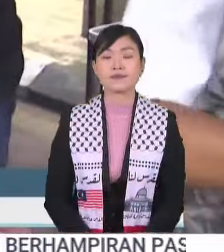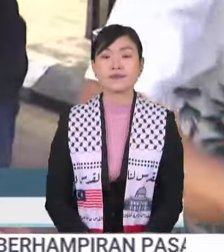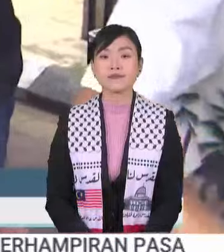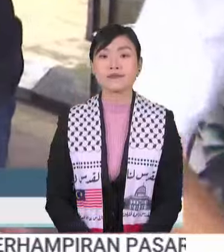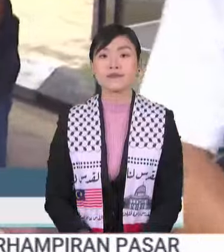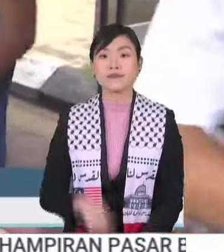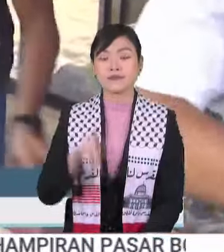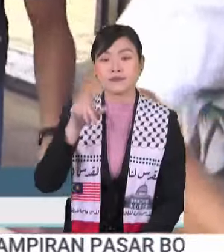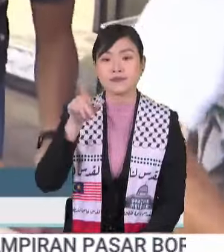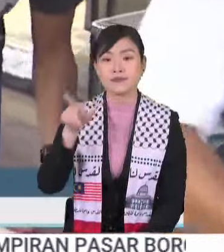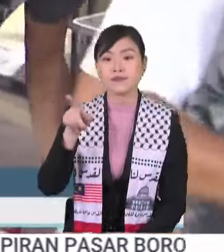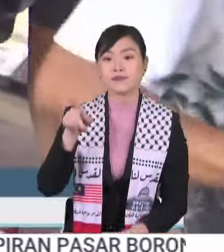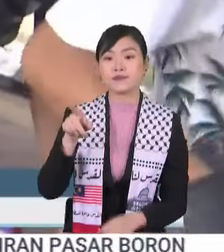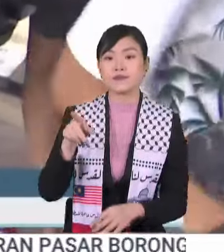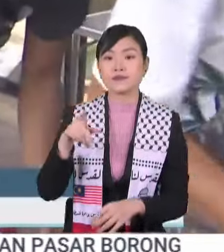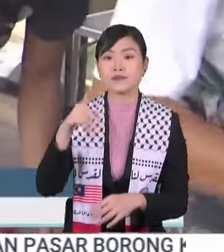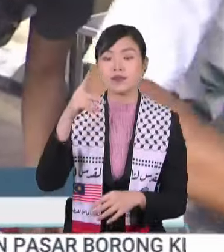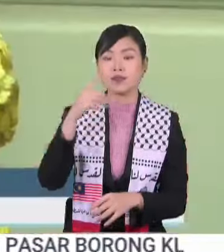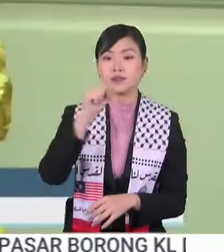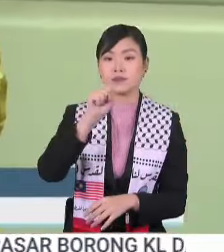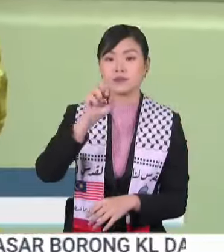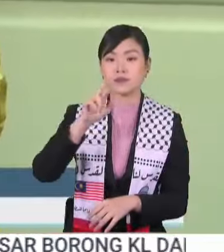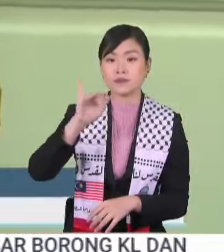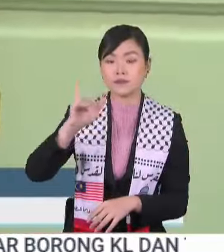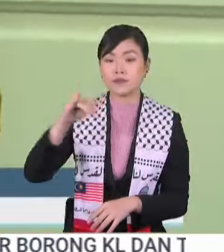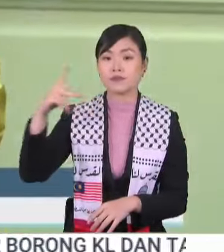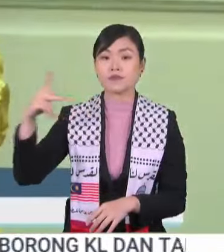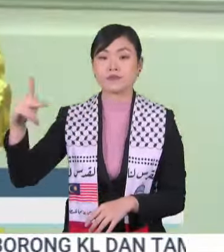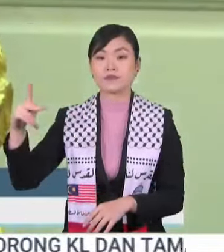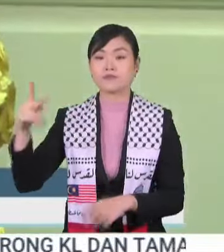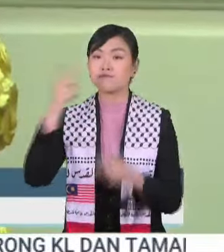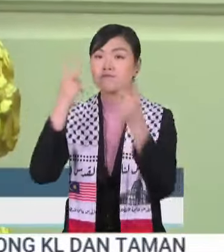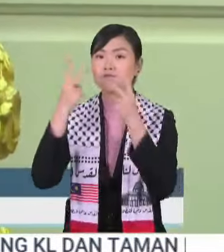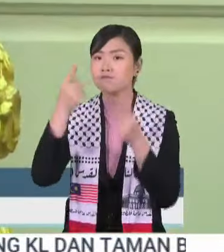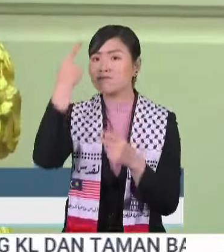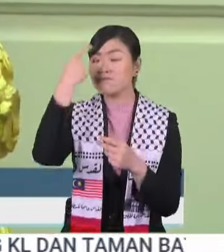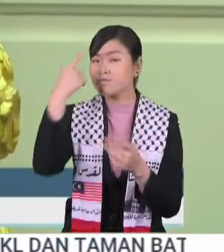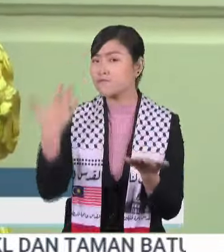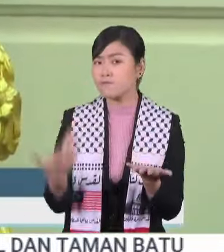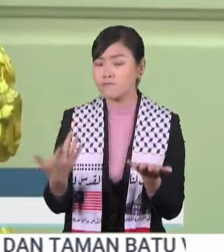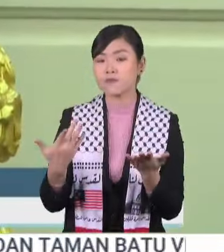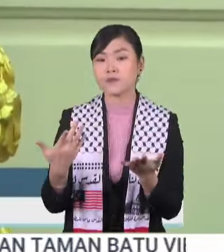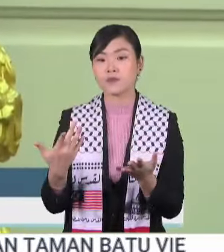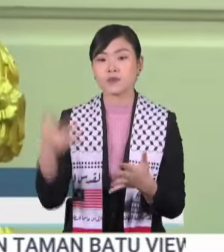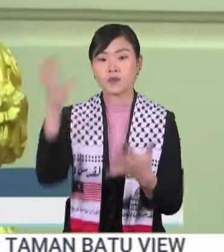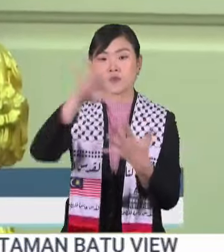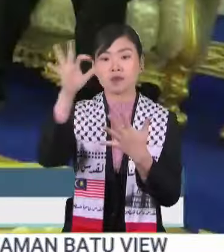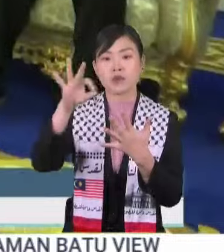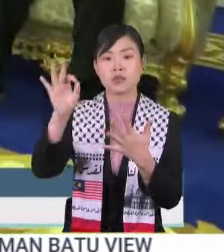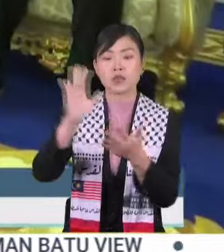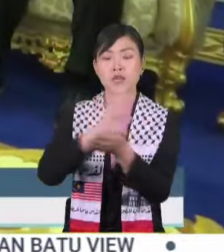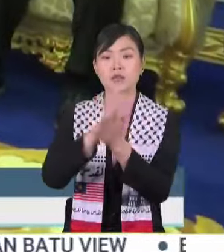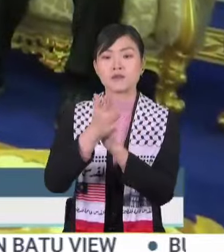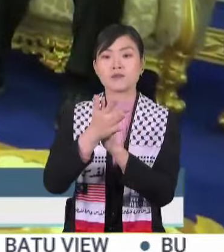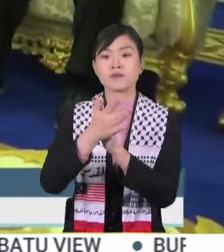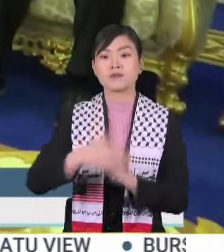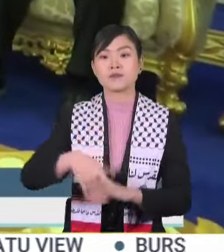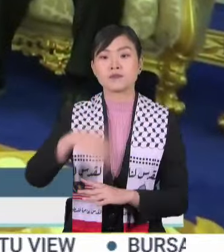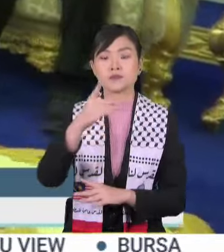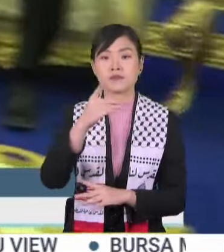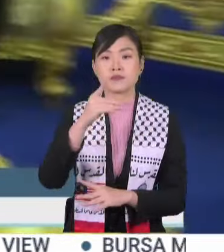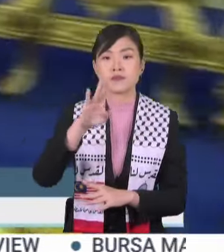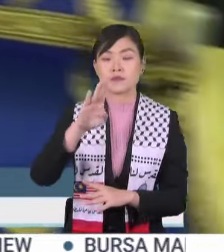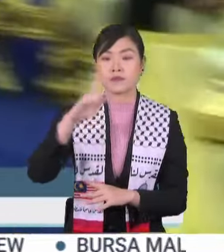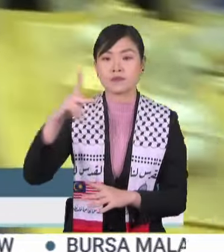jasni di istana seri Kinabalu kunjungan bertujuan memaklumkan pelantikannya sebagai Mayor Bandar Raya Kota Kinabalu